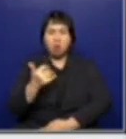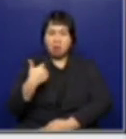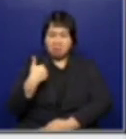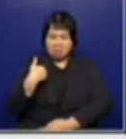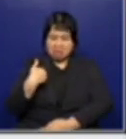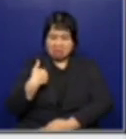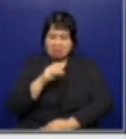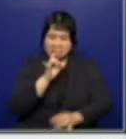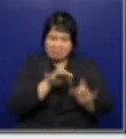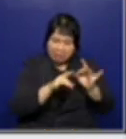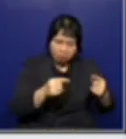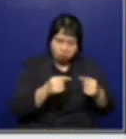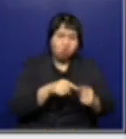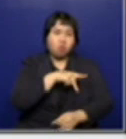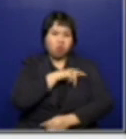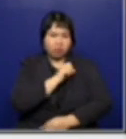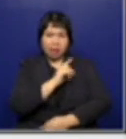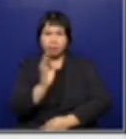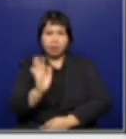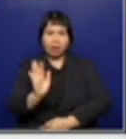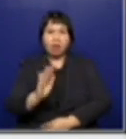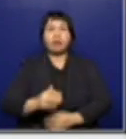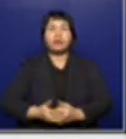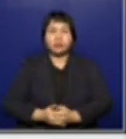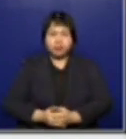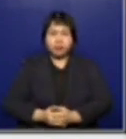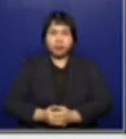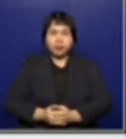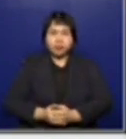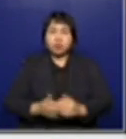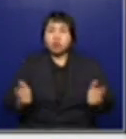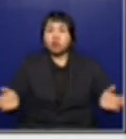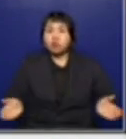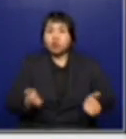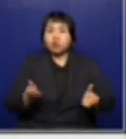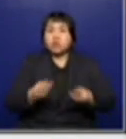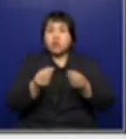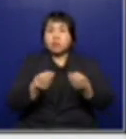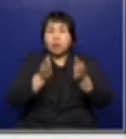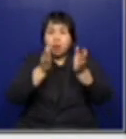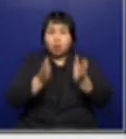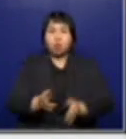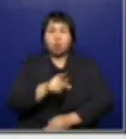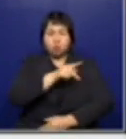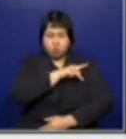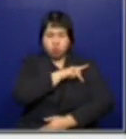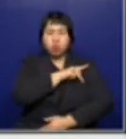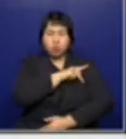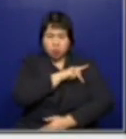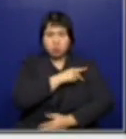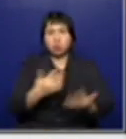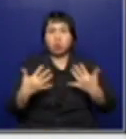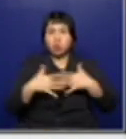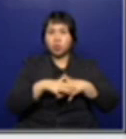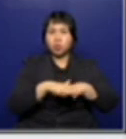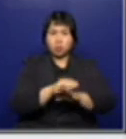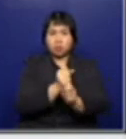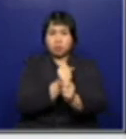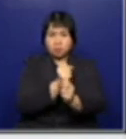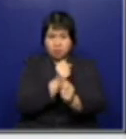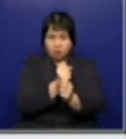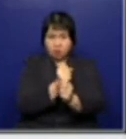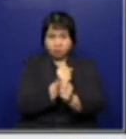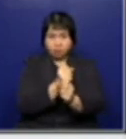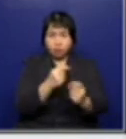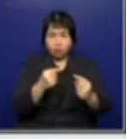ใดและพึงส่งเสริมให้พุทธศาสนิกชนมีส่วนร่วมในการดำเนินมาตร